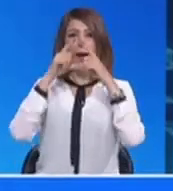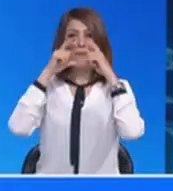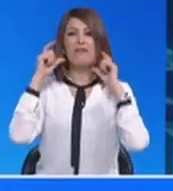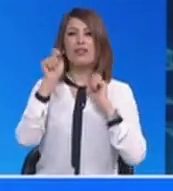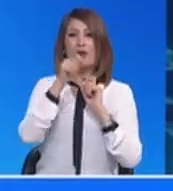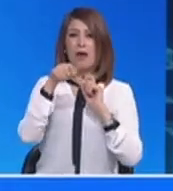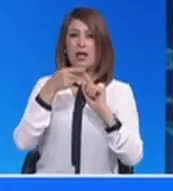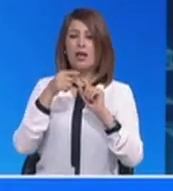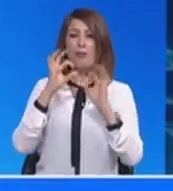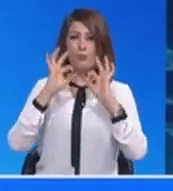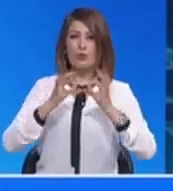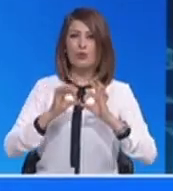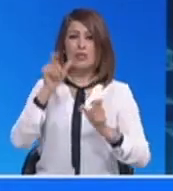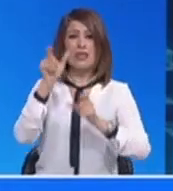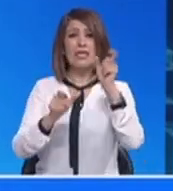بالضبط